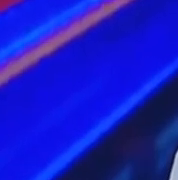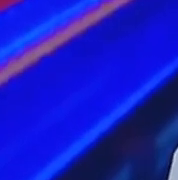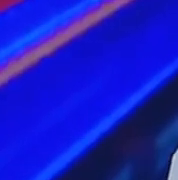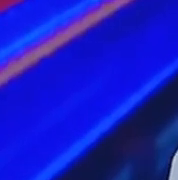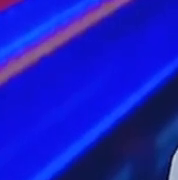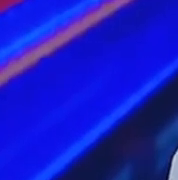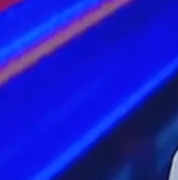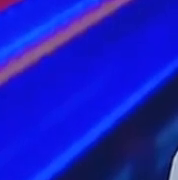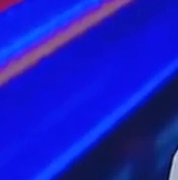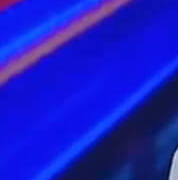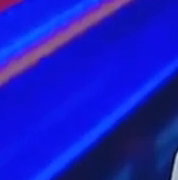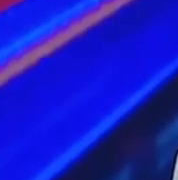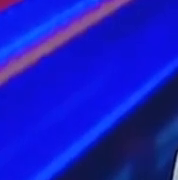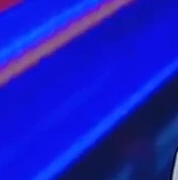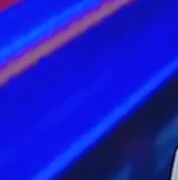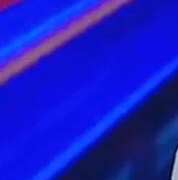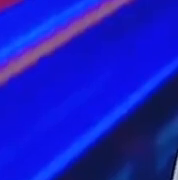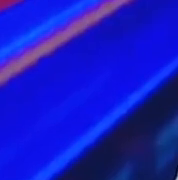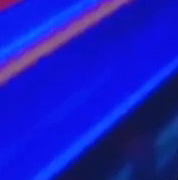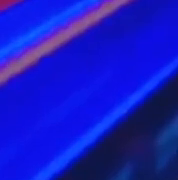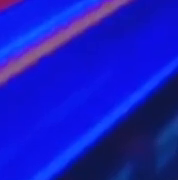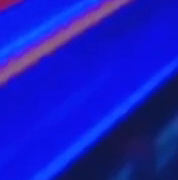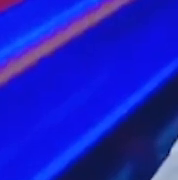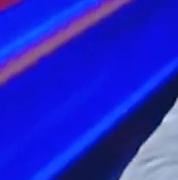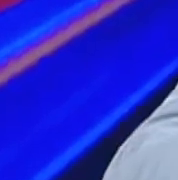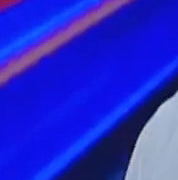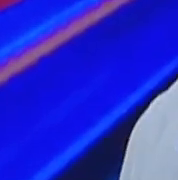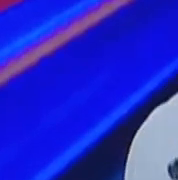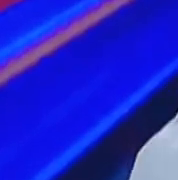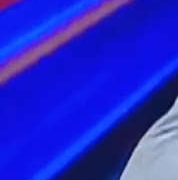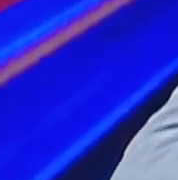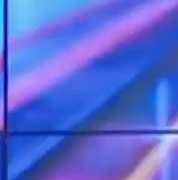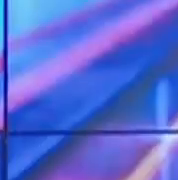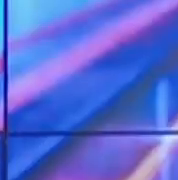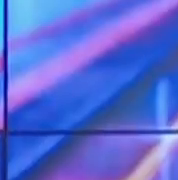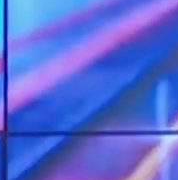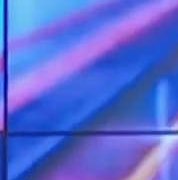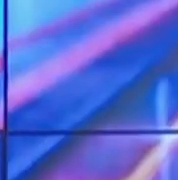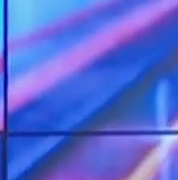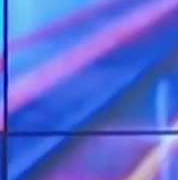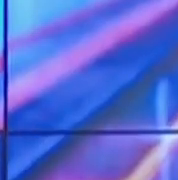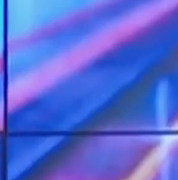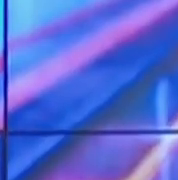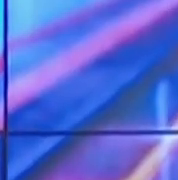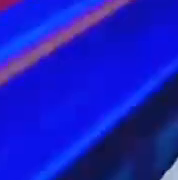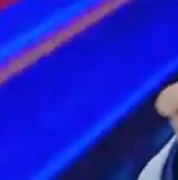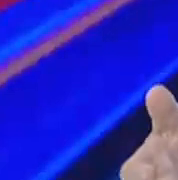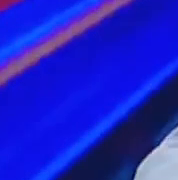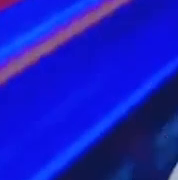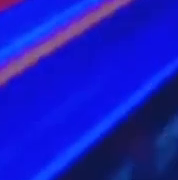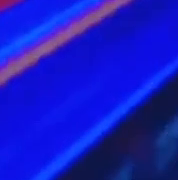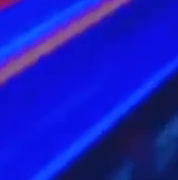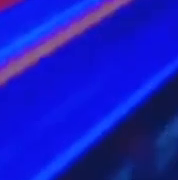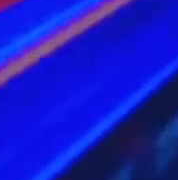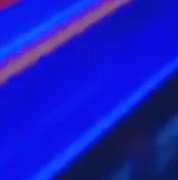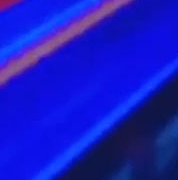ولو بلغه المتاح معنا يعني الخروج من المعنى اليومي حتى لا تقتل